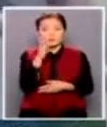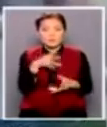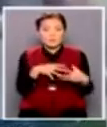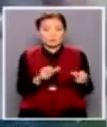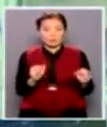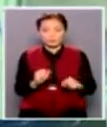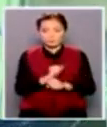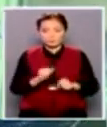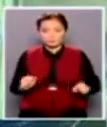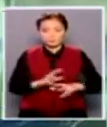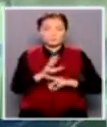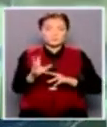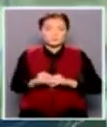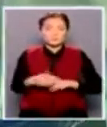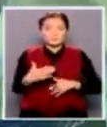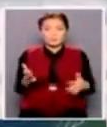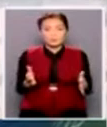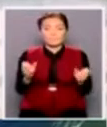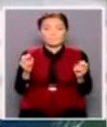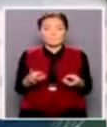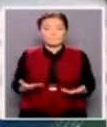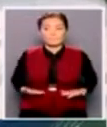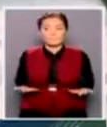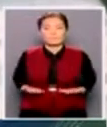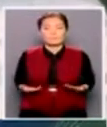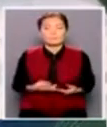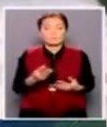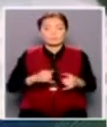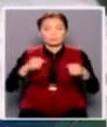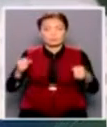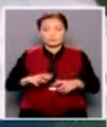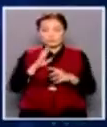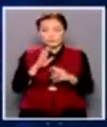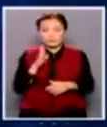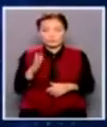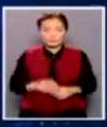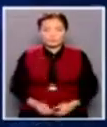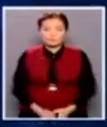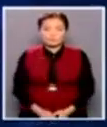жем болмайды. Ең құрмағанда тастанды сәбидің өмір сүруге деген құқығы қорғалады.